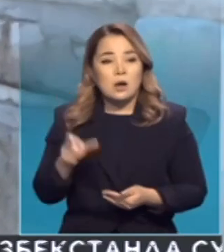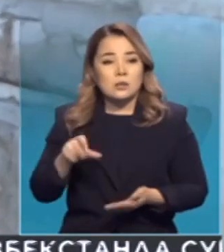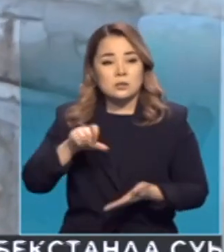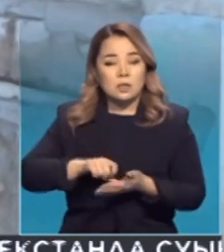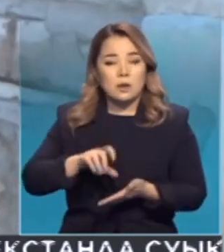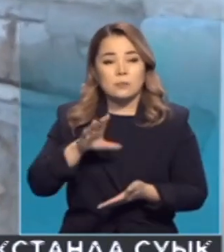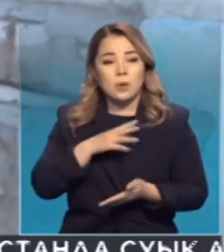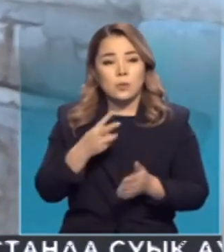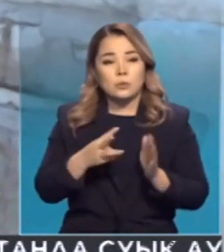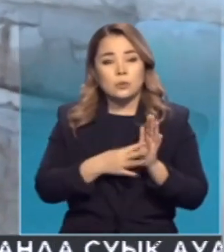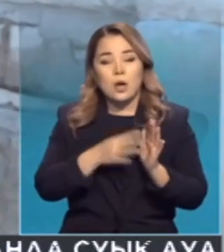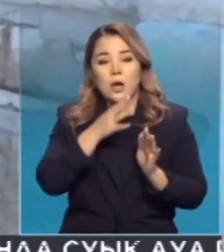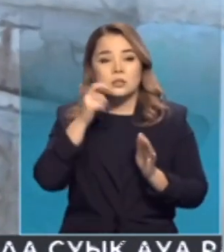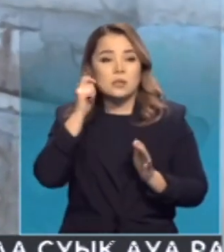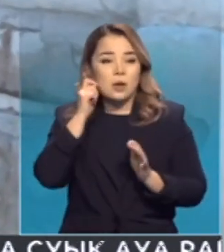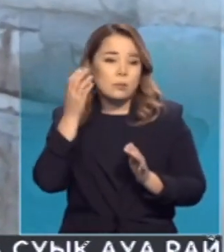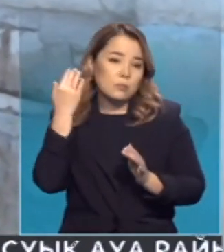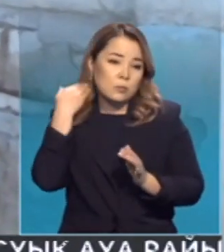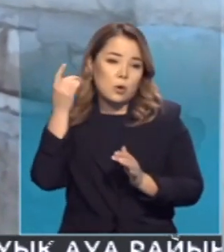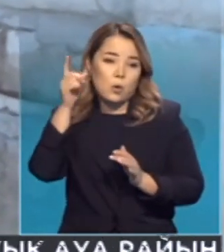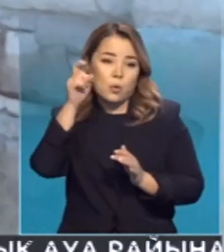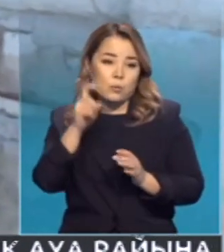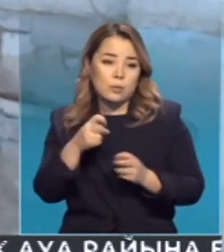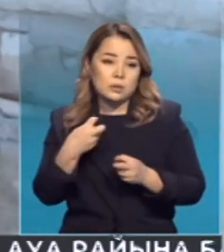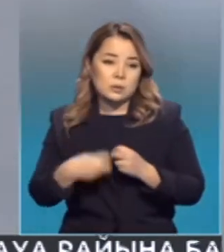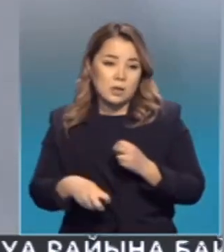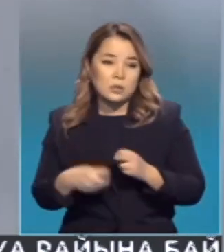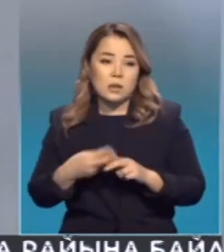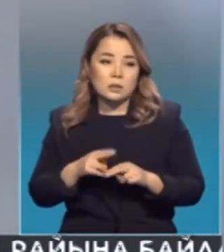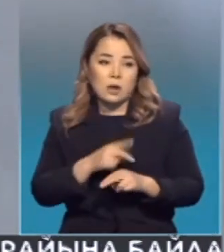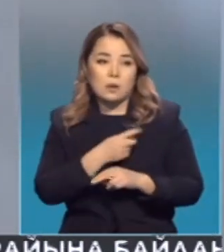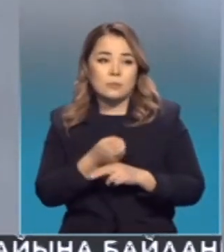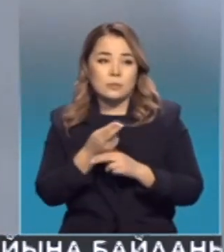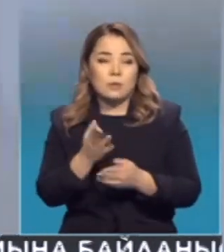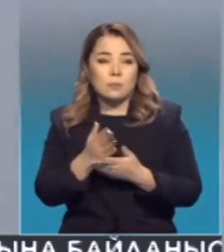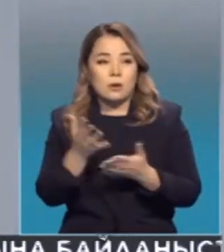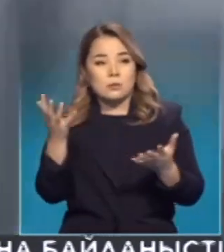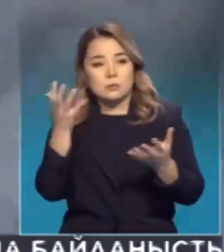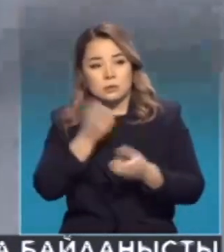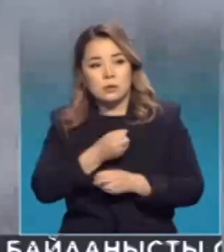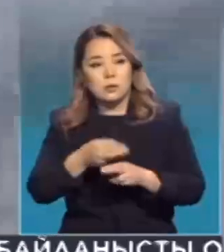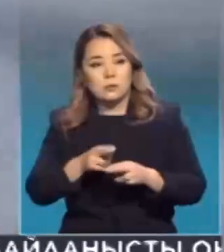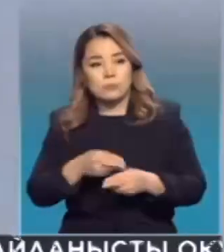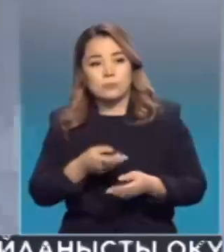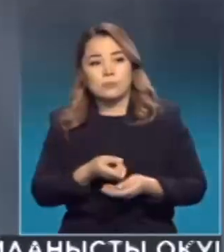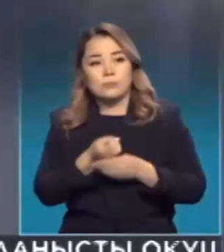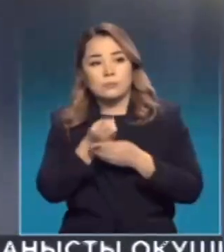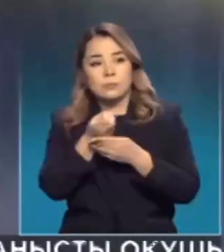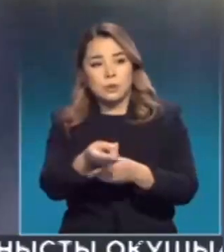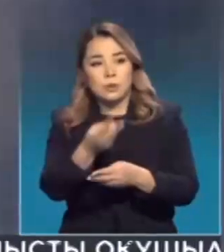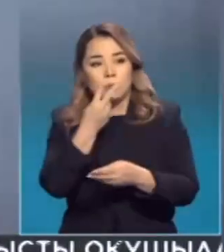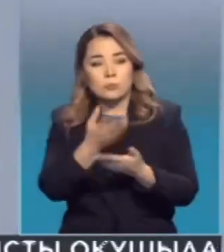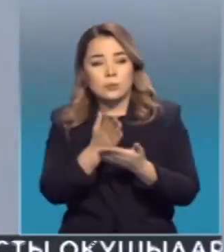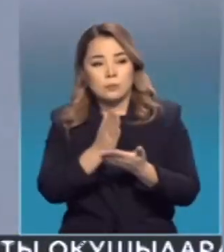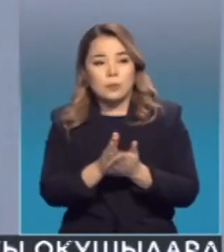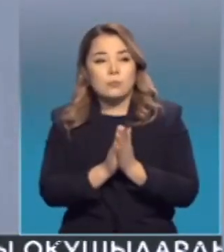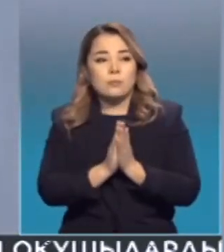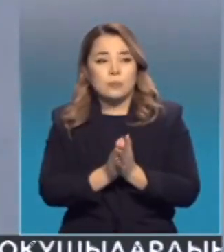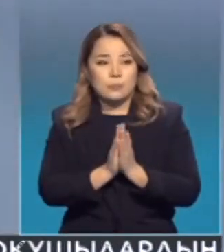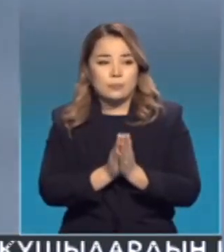Салдарынан 39 жастағы азамат мойын омыртқасы сынып ауруханада жатыр. Он потерял сознание, вот возит.